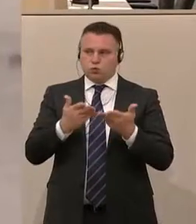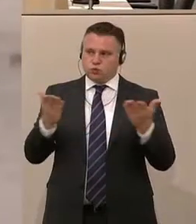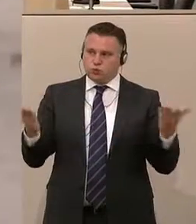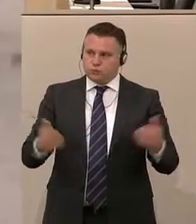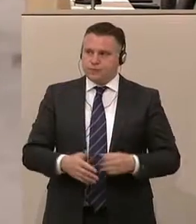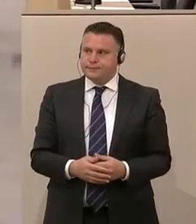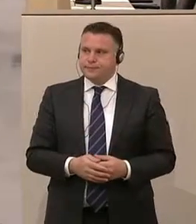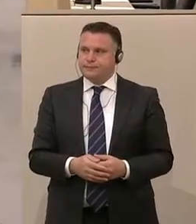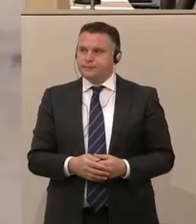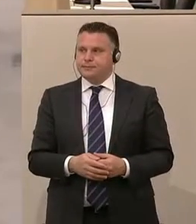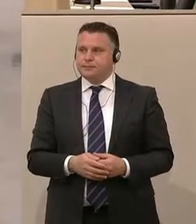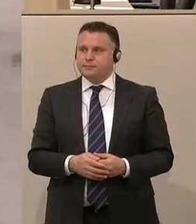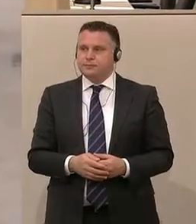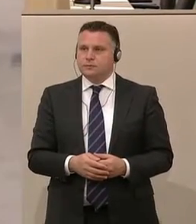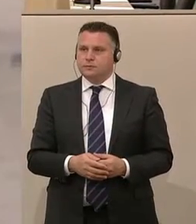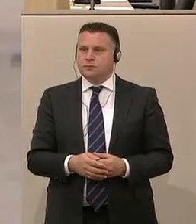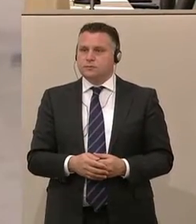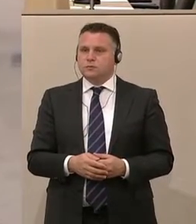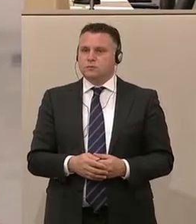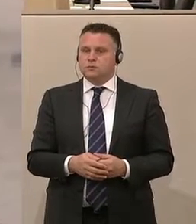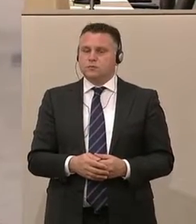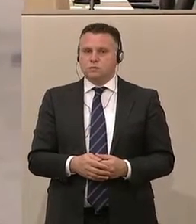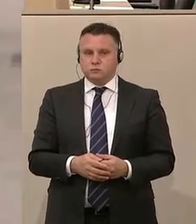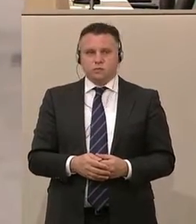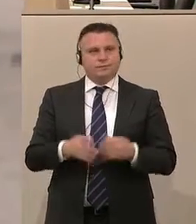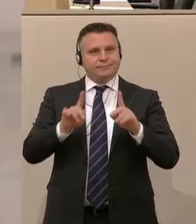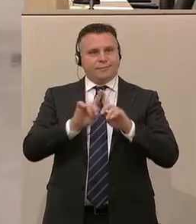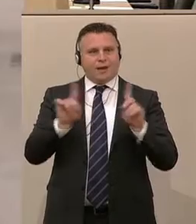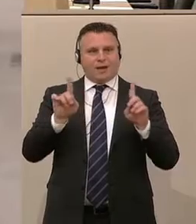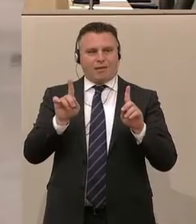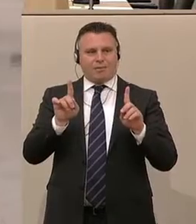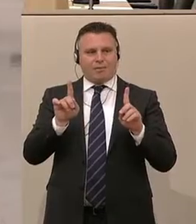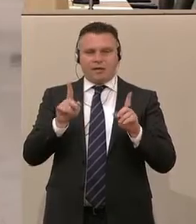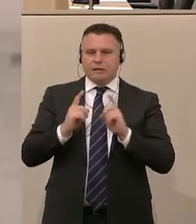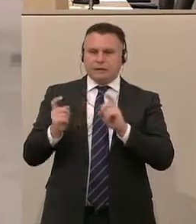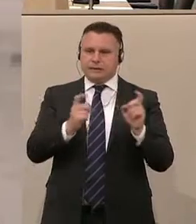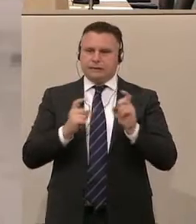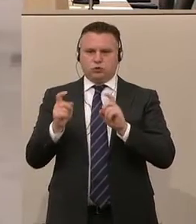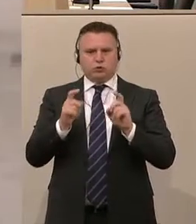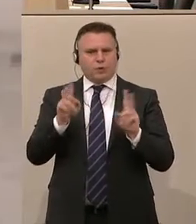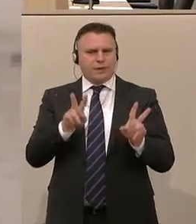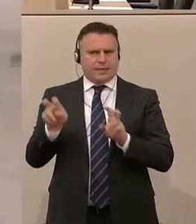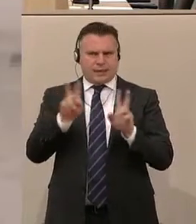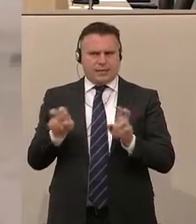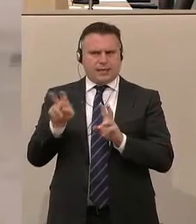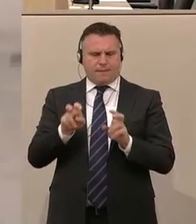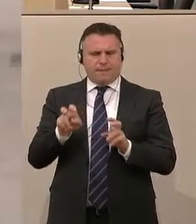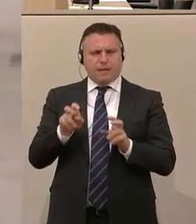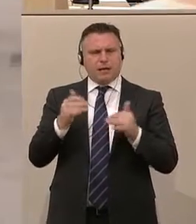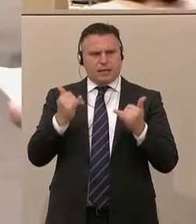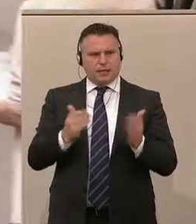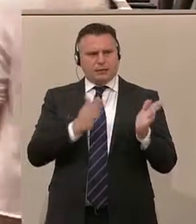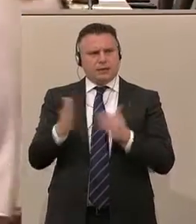das Haus. Ich möchte, um einen anderen Teil dieser Debatte jetzt anzusprechen, rübergehen